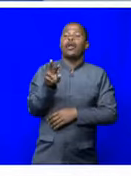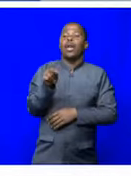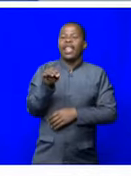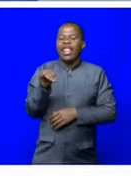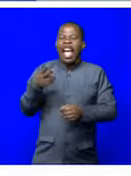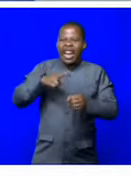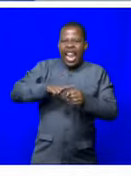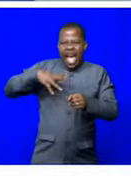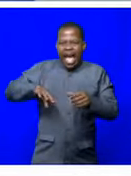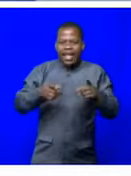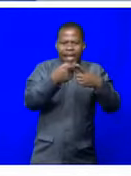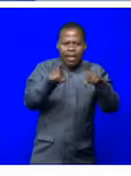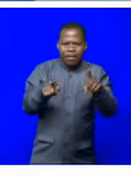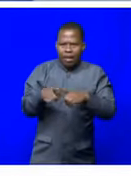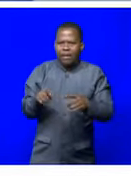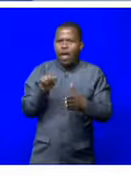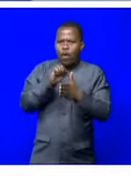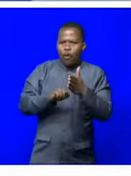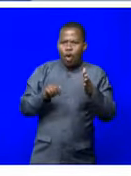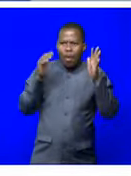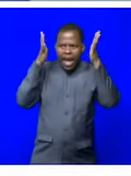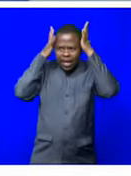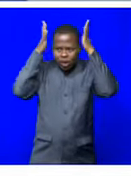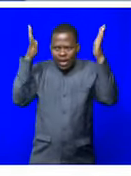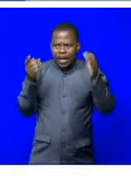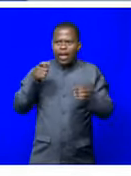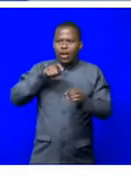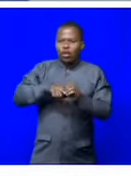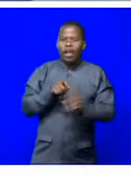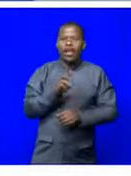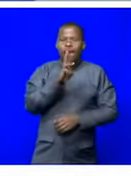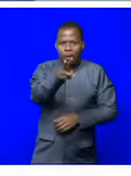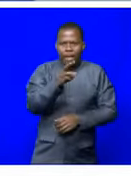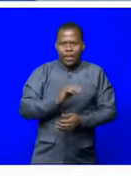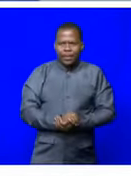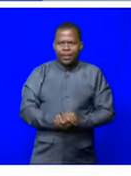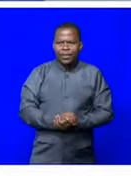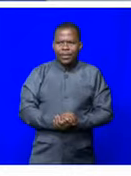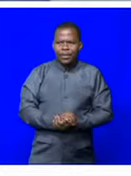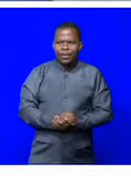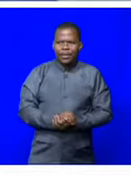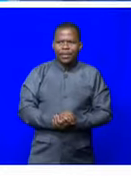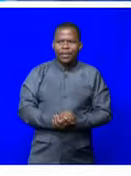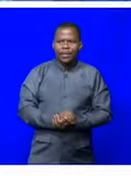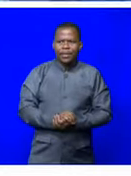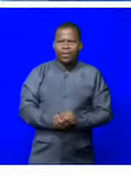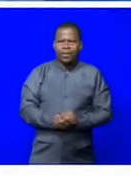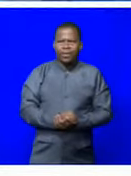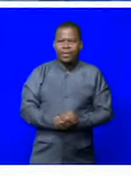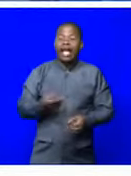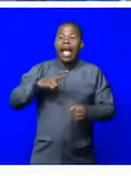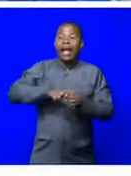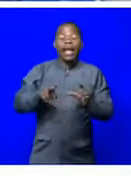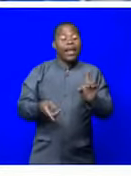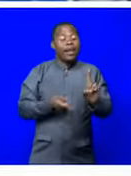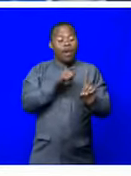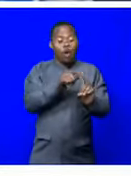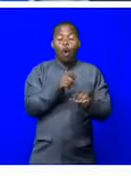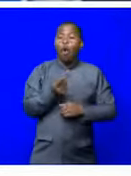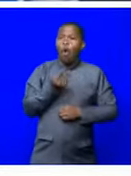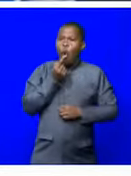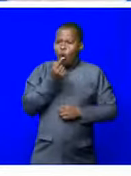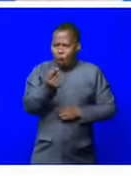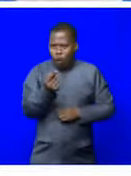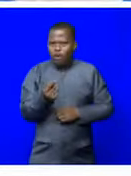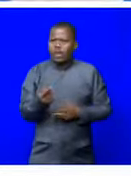Eswatini, and many other hot artists latabe akhona mbukeli ekhaya. Jonga uthi njengenhlala yenda